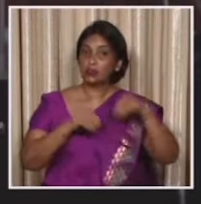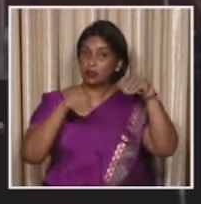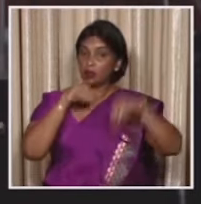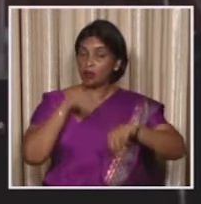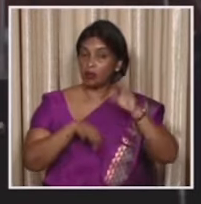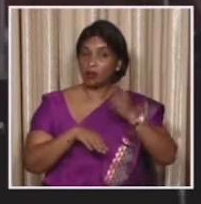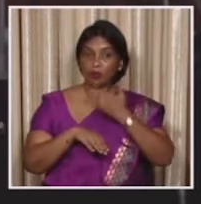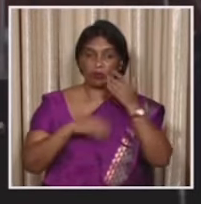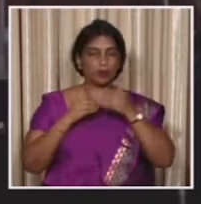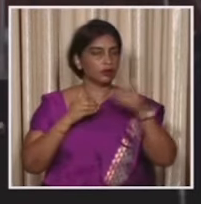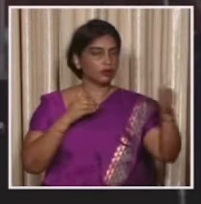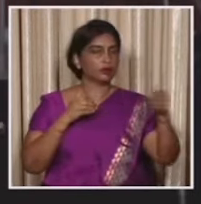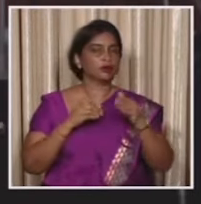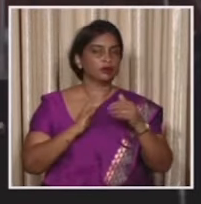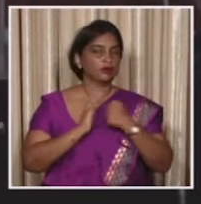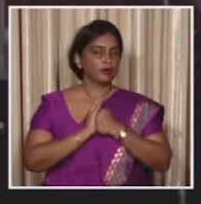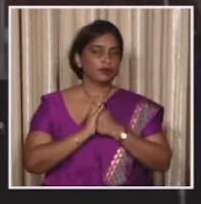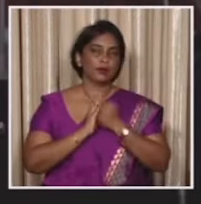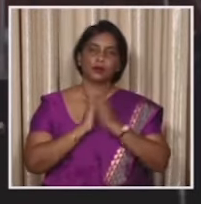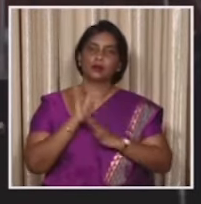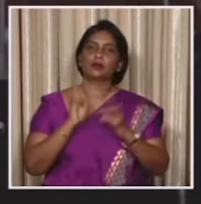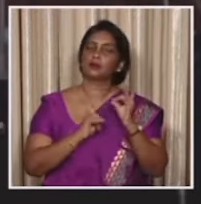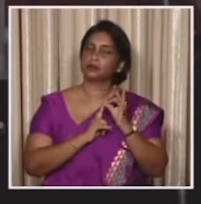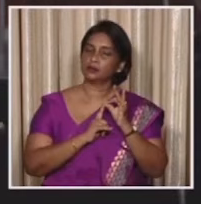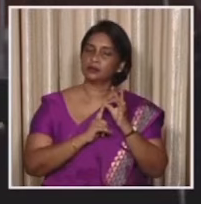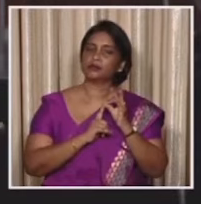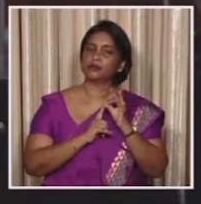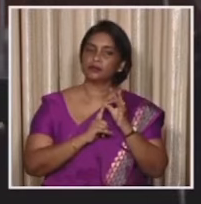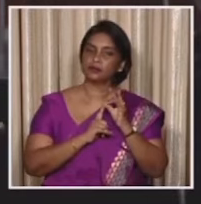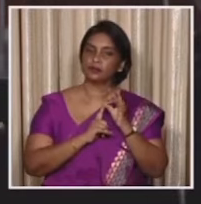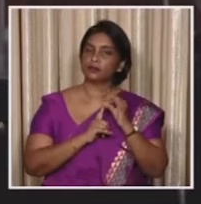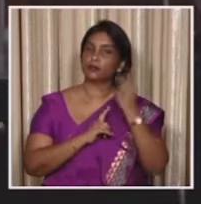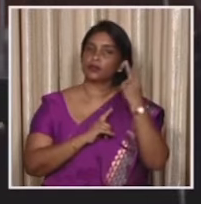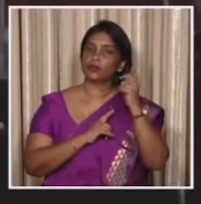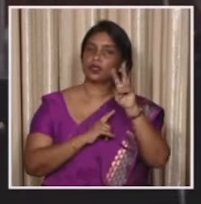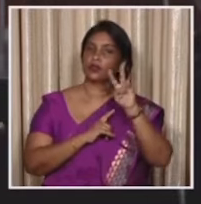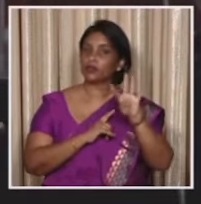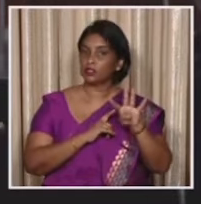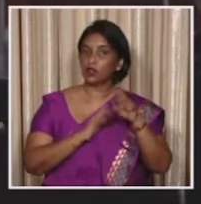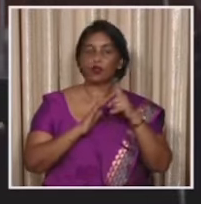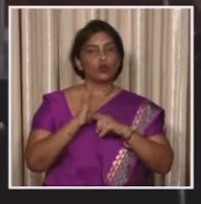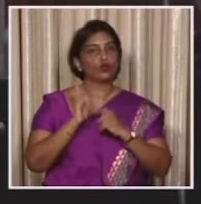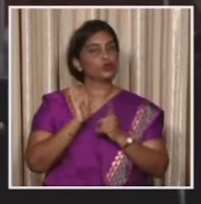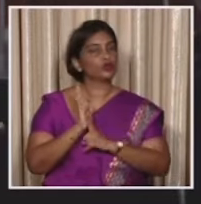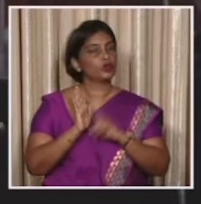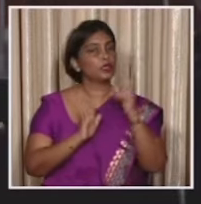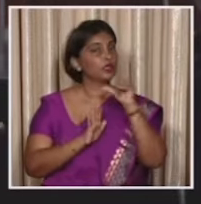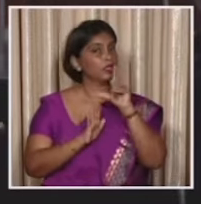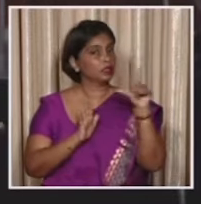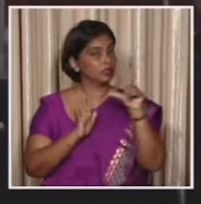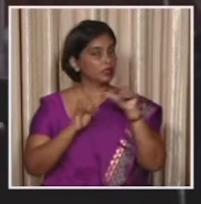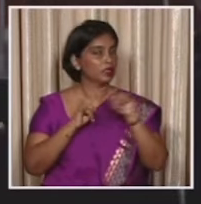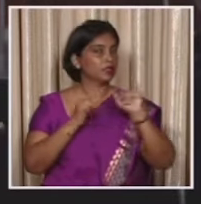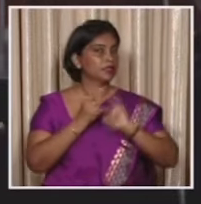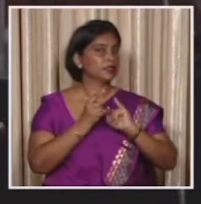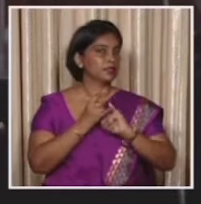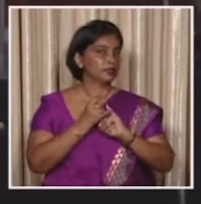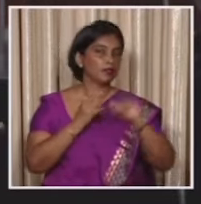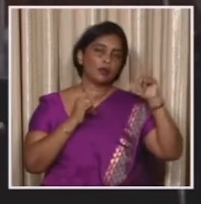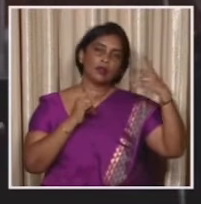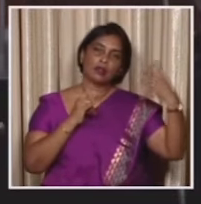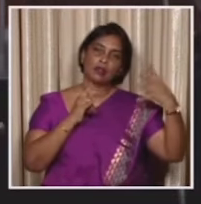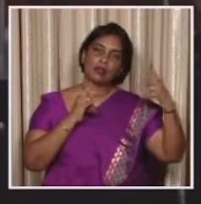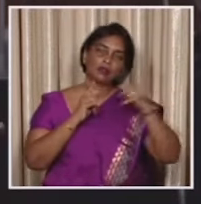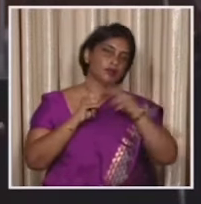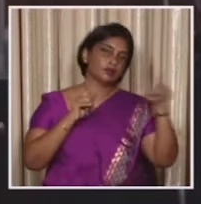පුළුවන් පරාසය තියෙනවා ගරු මූලාසනාරූඪ මන්ත්‍රීතුමනි. 2024 ජූලි 17 වෙනිදා සැප්තැම්බර් මාසේ 4